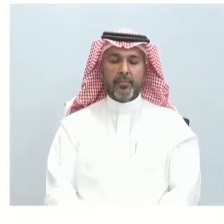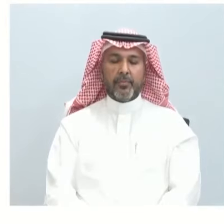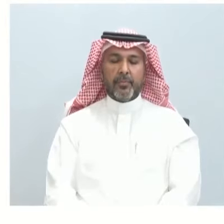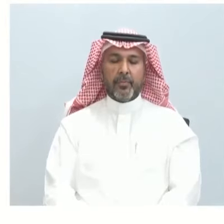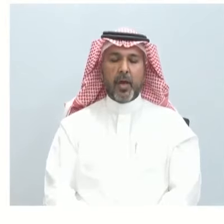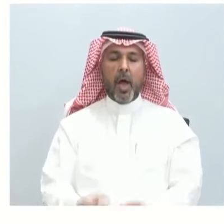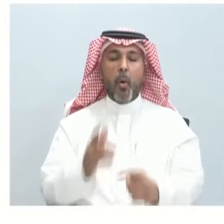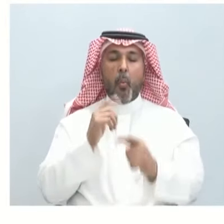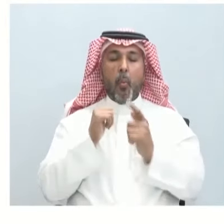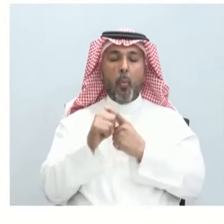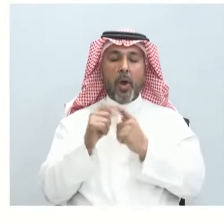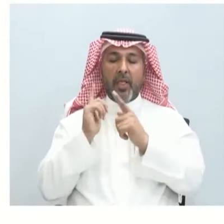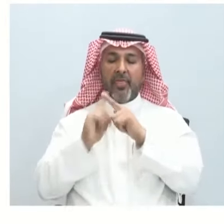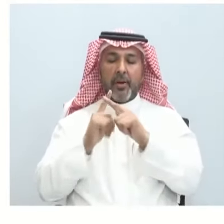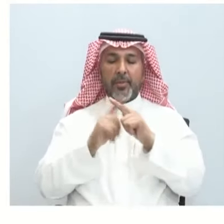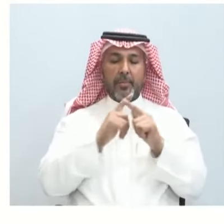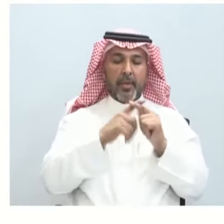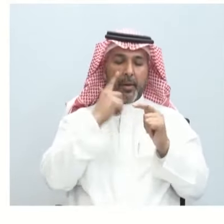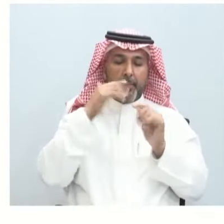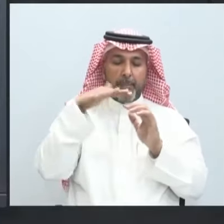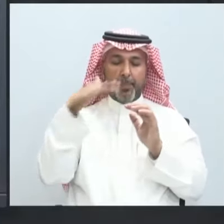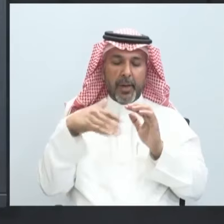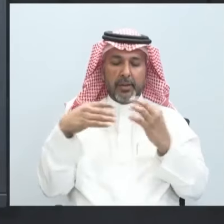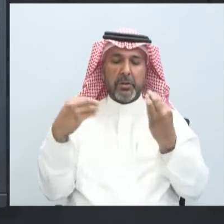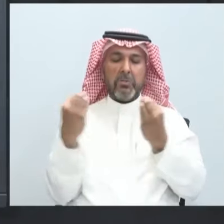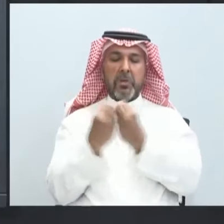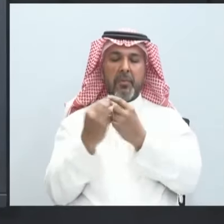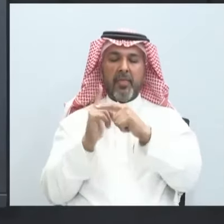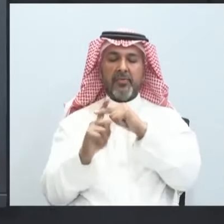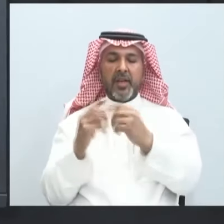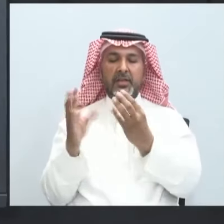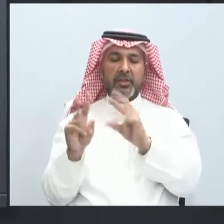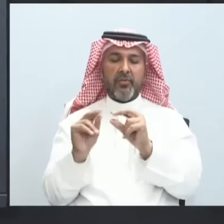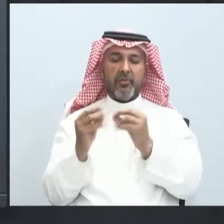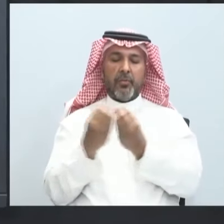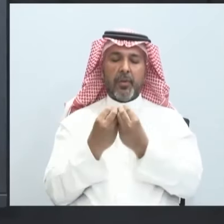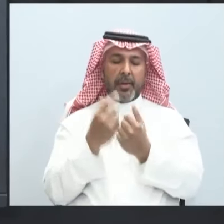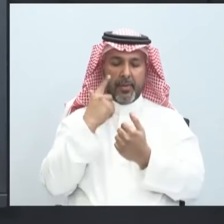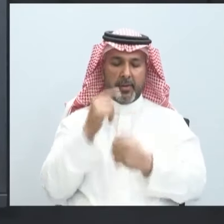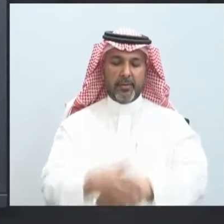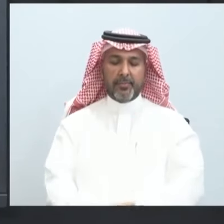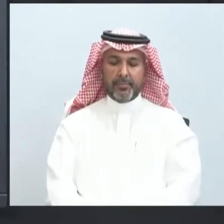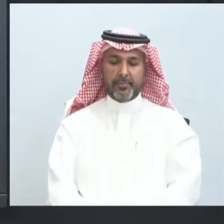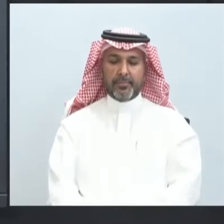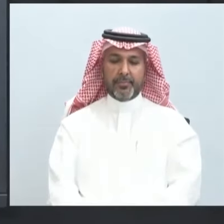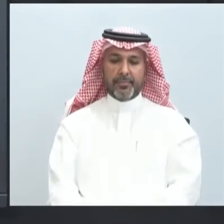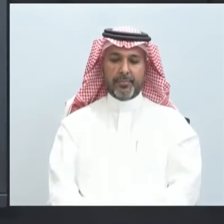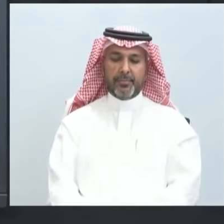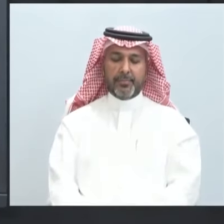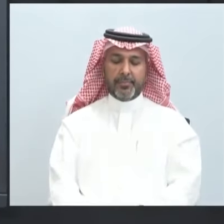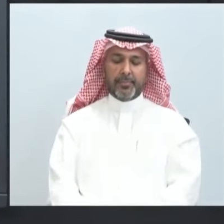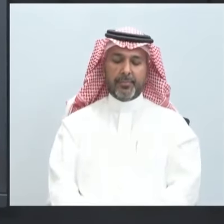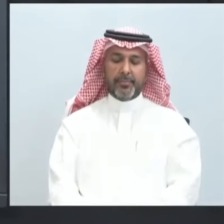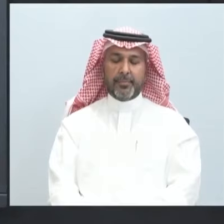الضرب لوحيد لكثيرات الحدود حتى نستطيع التعامل مع الحدود هنا الحدود الموجوده بداخل الاقواس لا نستطيع